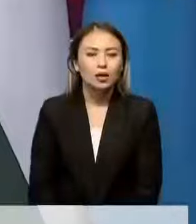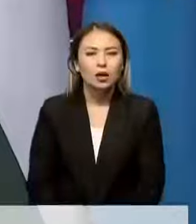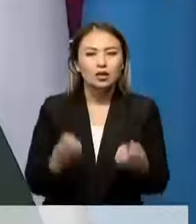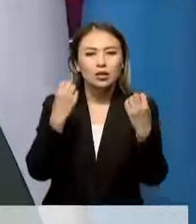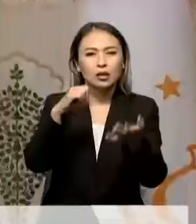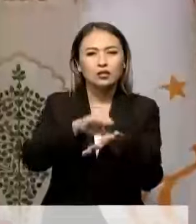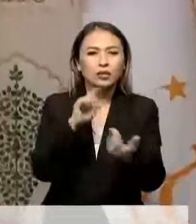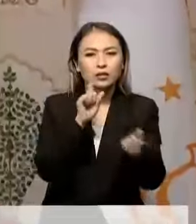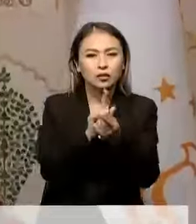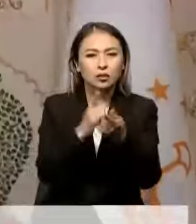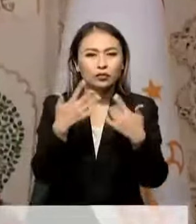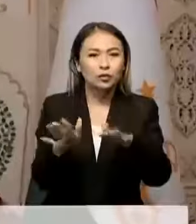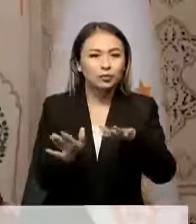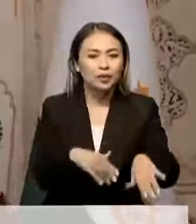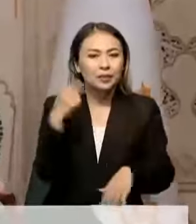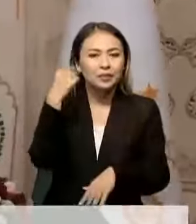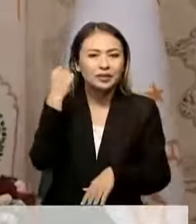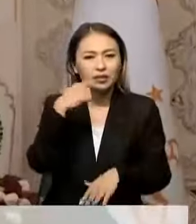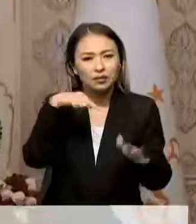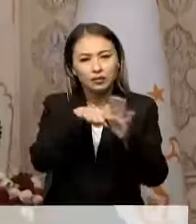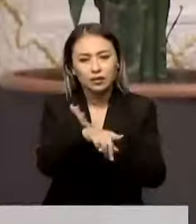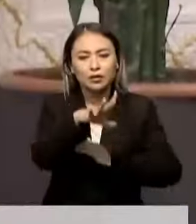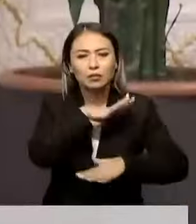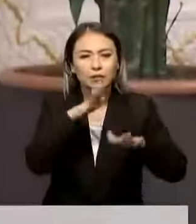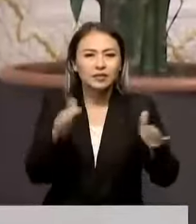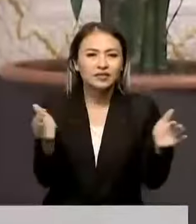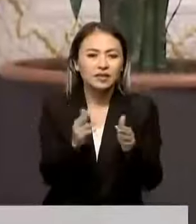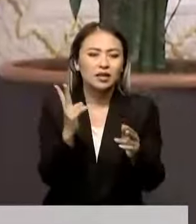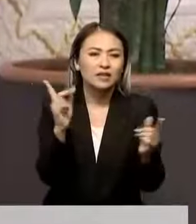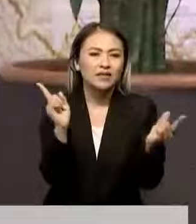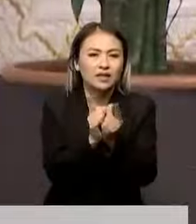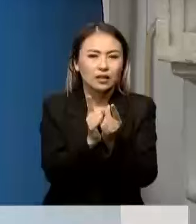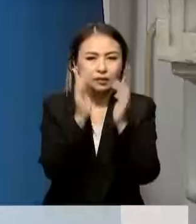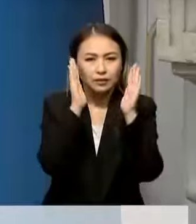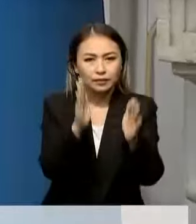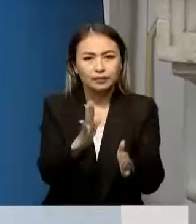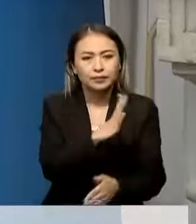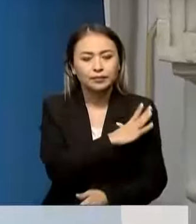Салтанатты қабылдау рәсімінен соң президенттер ағзалға өтіп, шағын құрамда екі жақты кездесу өткізді.